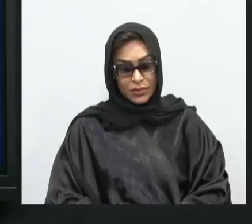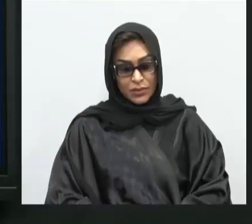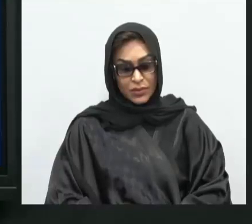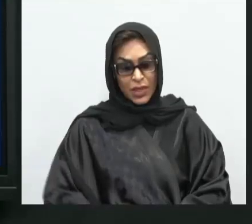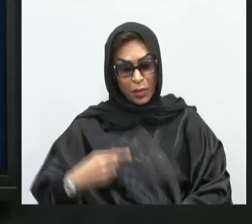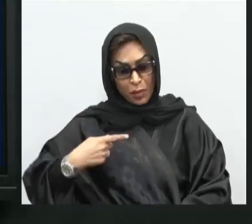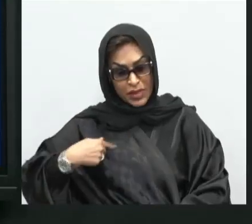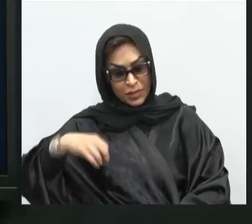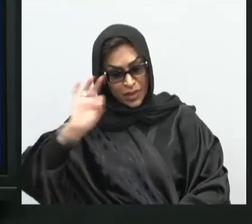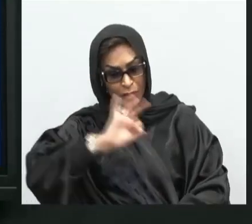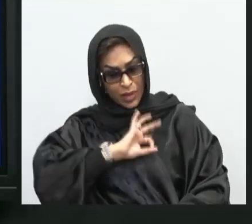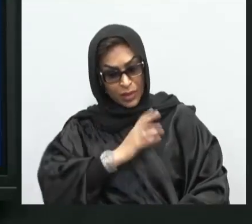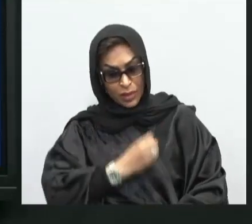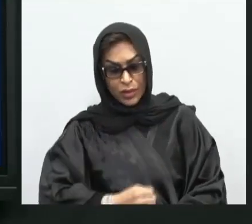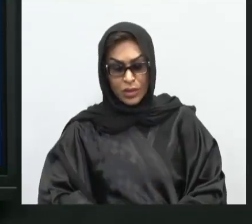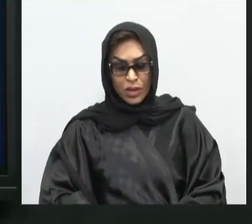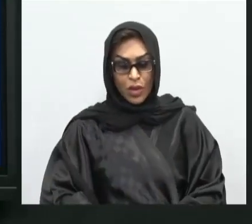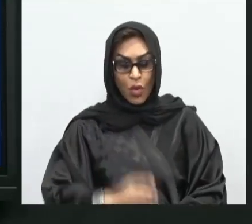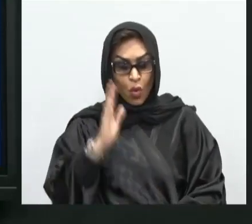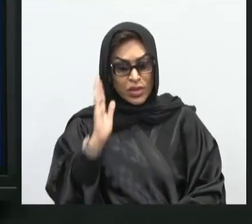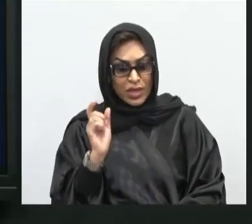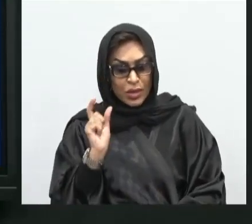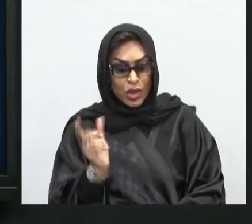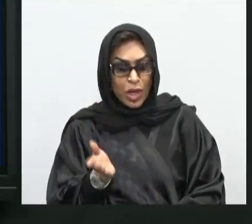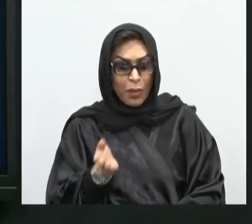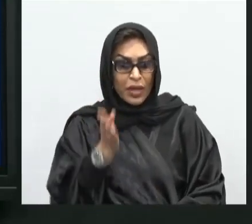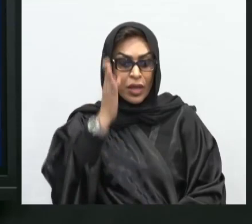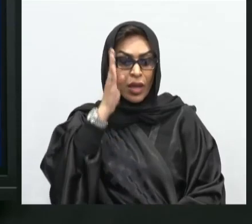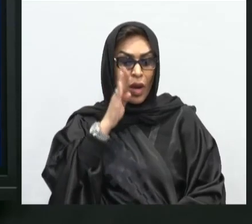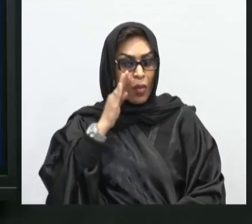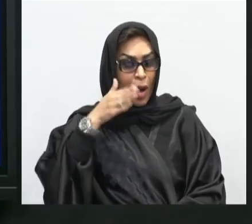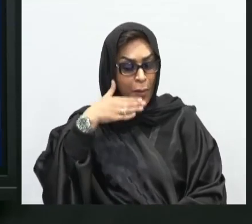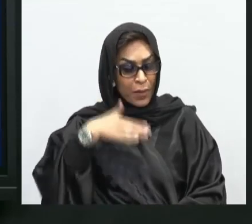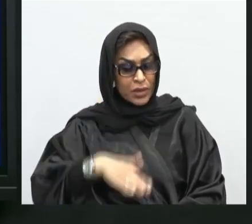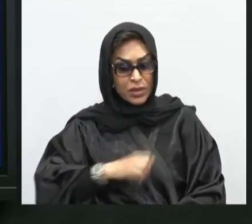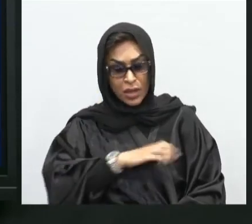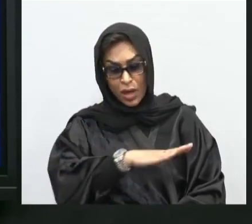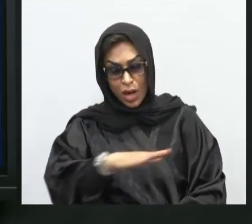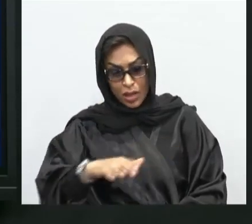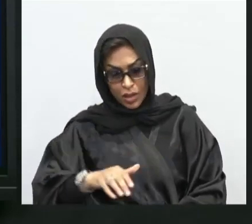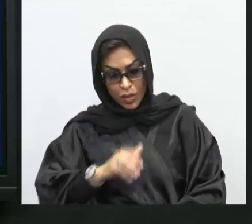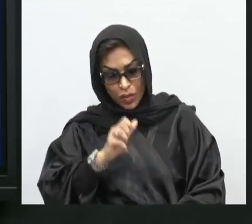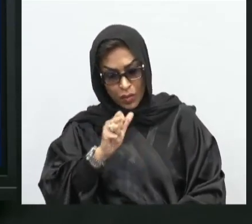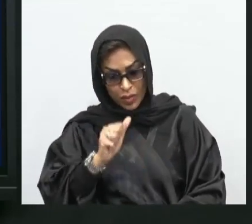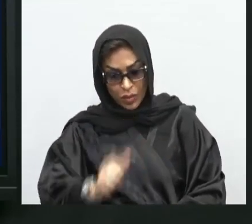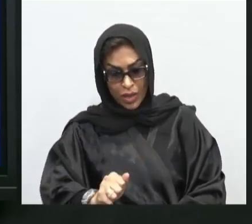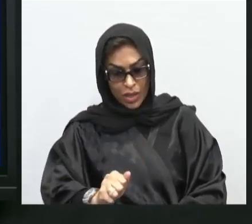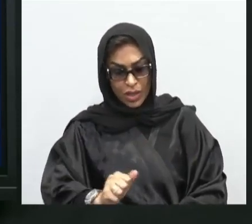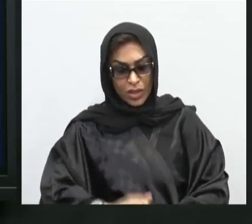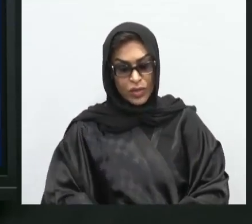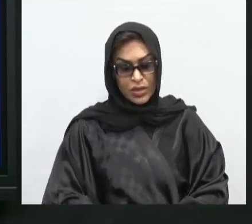بسم الله الرحمن الرحيم والصلاه والسلام على اشرف الانبياء والمرسلين نبينا محمد